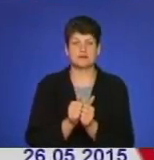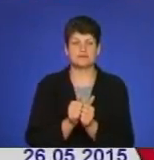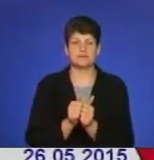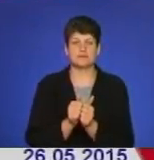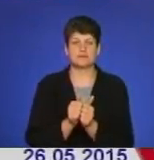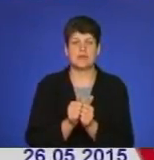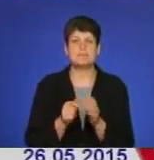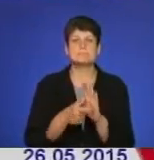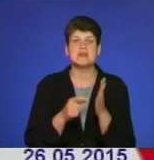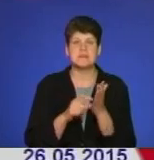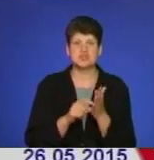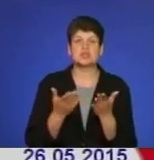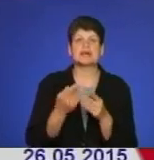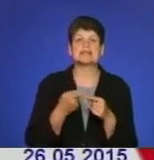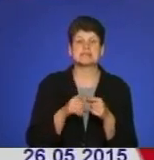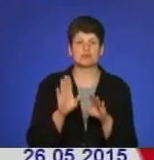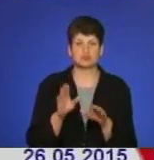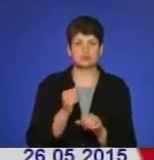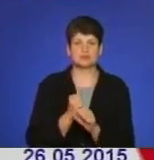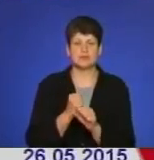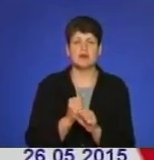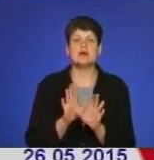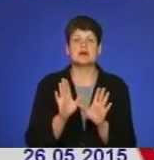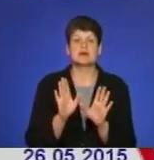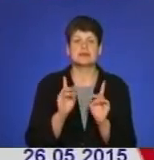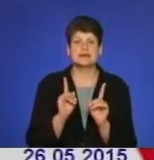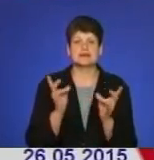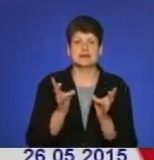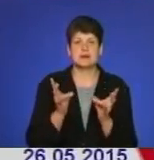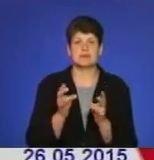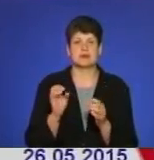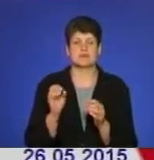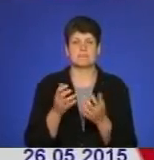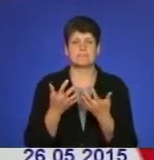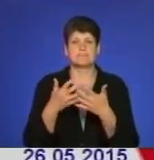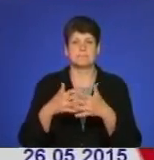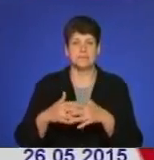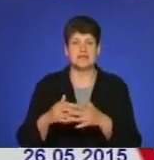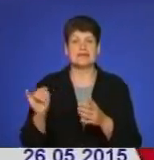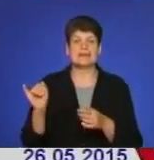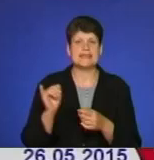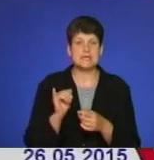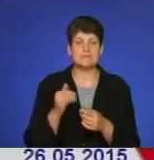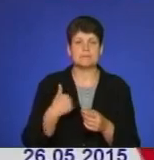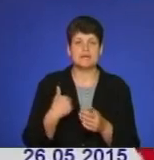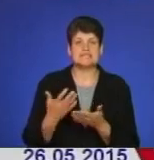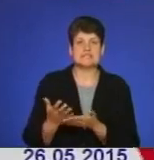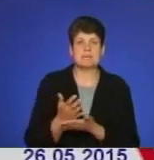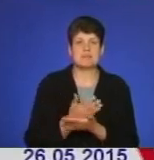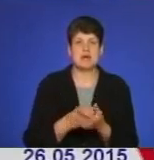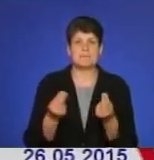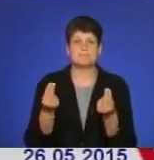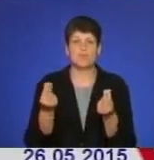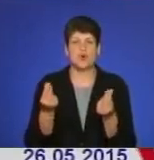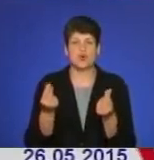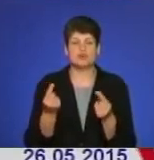є приміщення, де це буде проводитися, потрібно лише електроенцефалограф, і ми збираємо власні